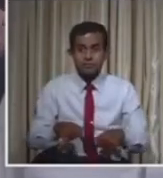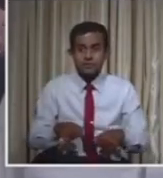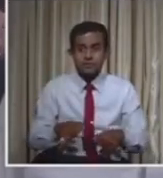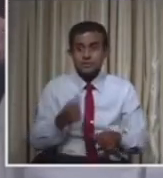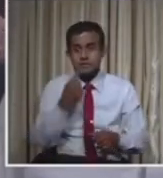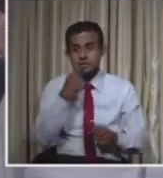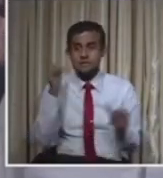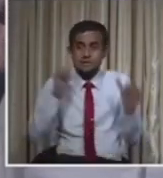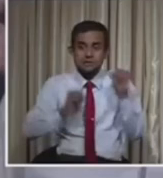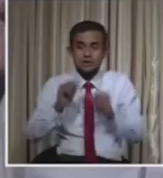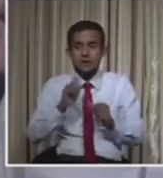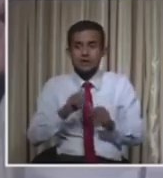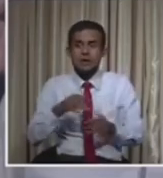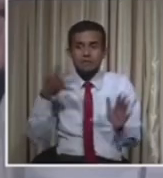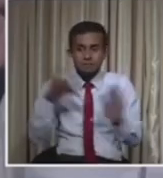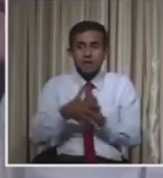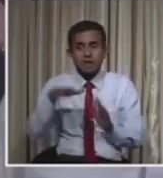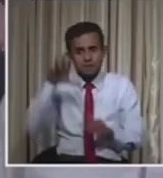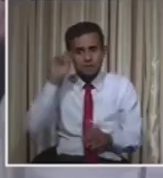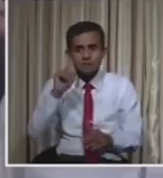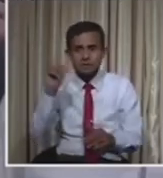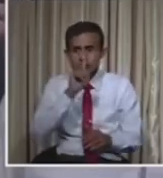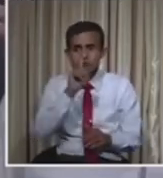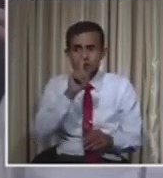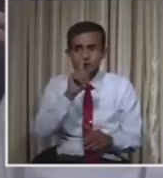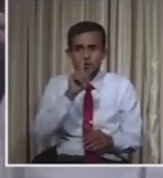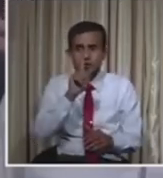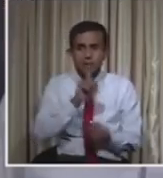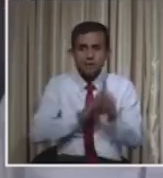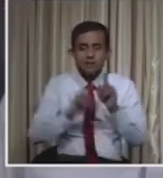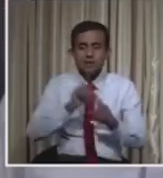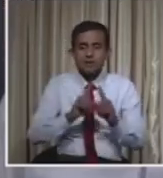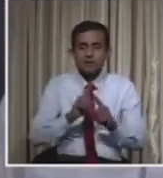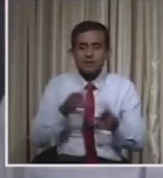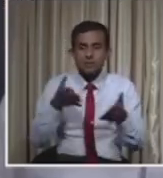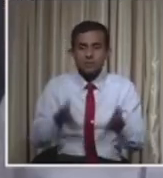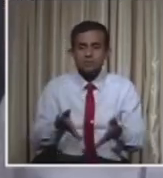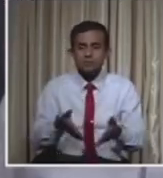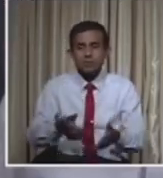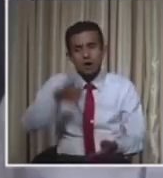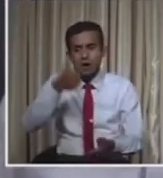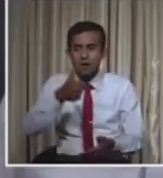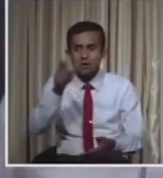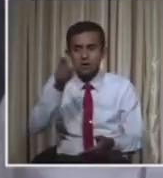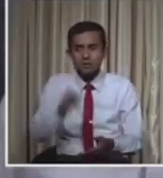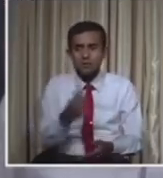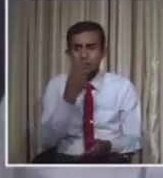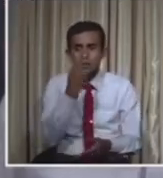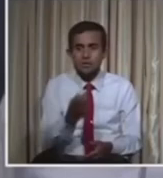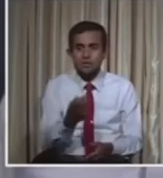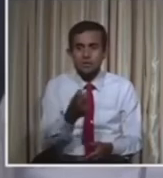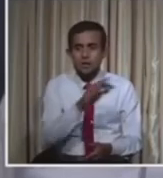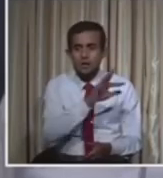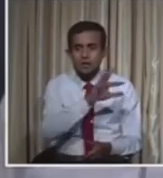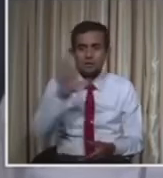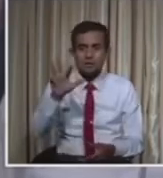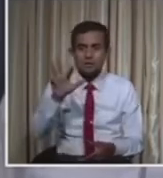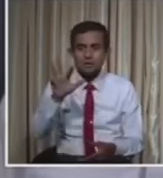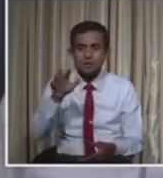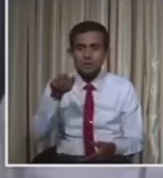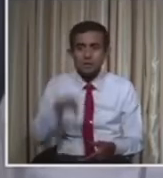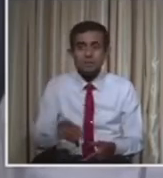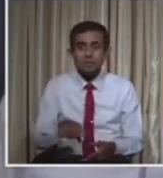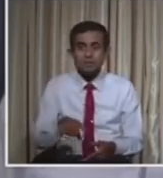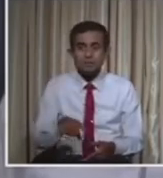ඇඳගෙන කතා කරනවා වැරද්ද පිළිගන්න එපා වැරද්ද පිළි අරගෙන කතා කරන්න එපා ඉතින් මේගොල්ලෝ හරි මිනිස්සු නම් 2019